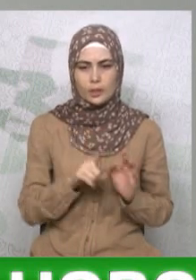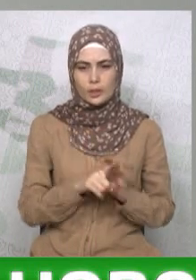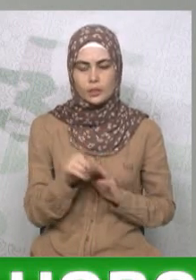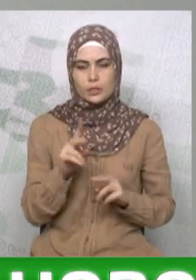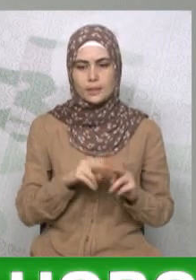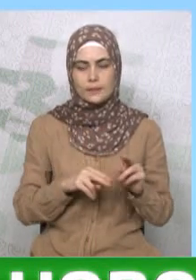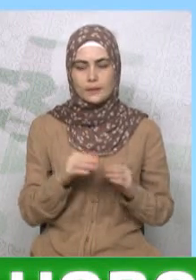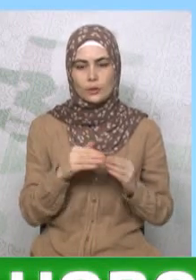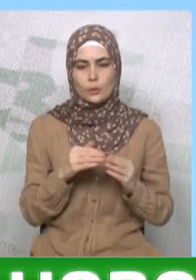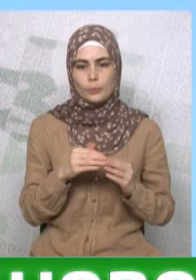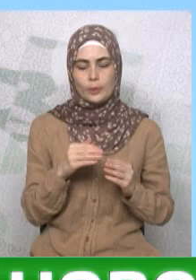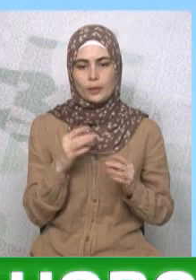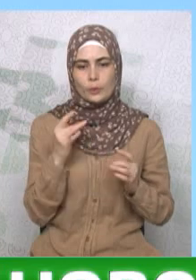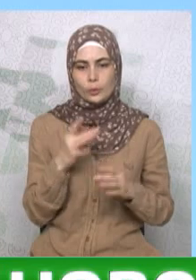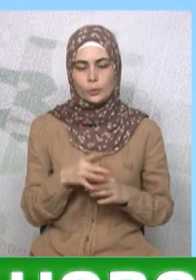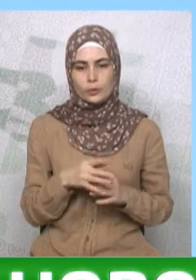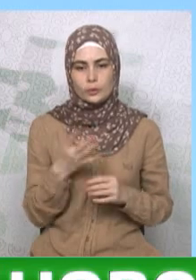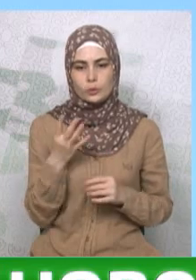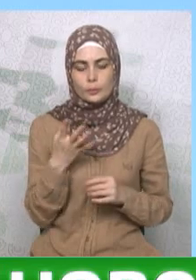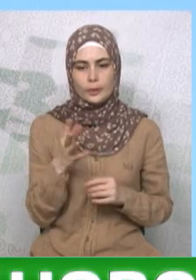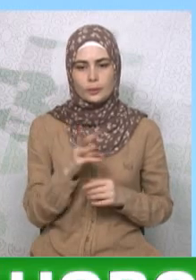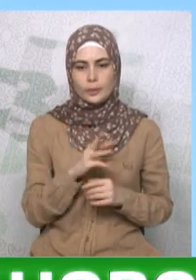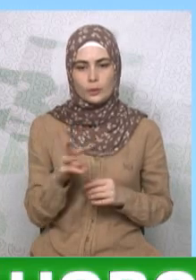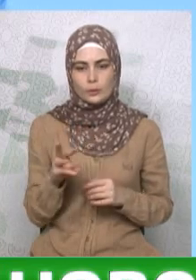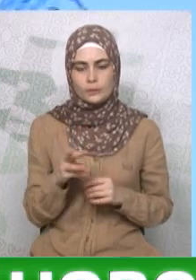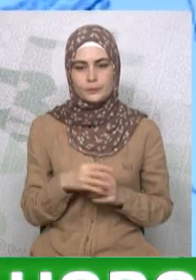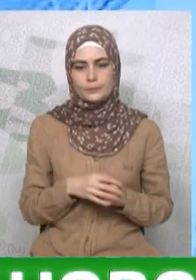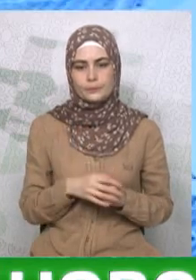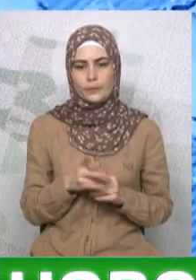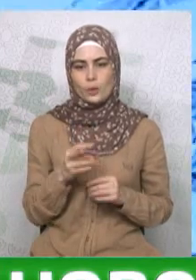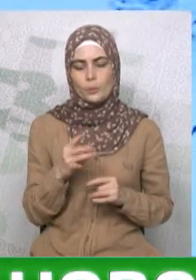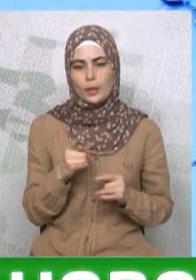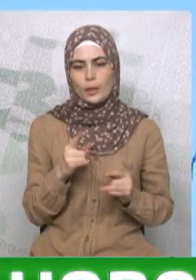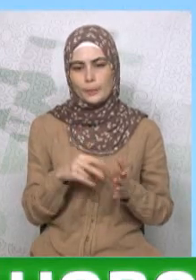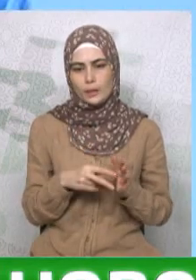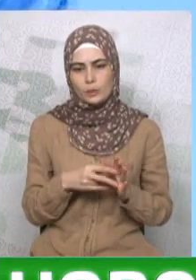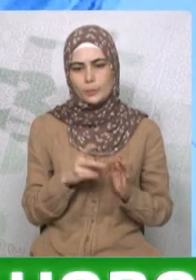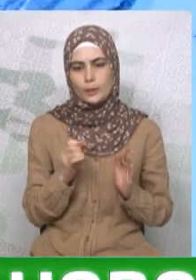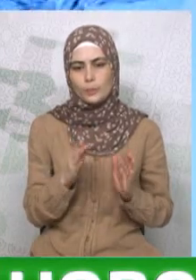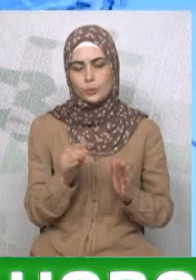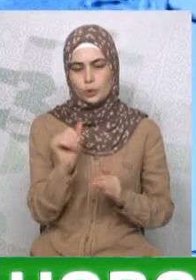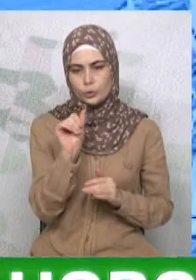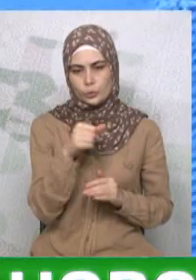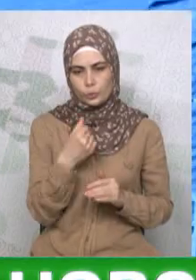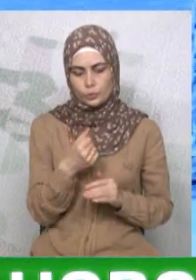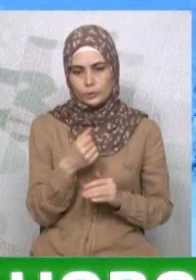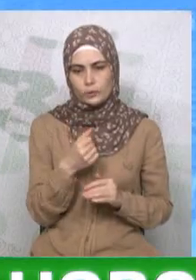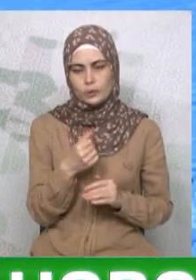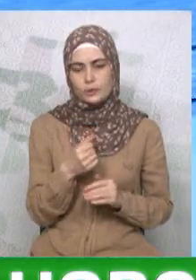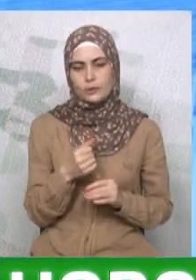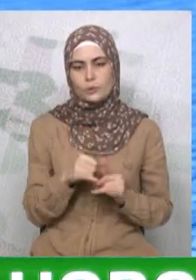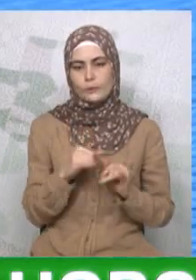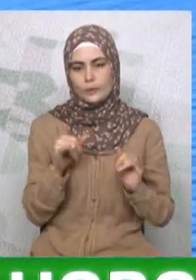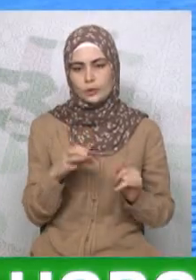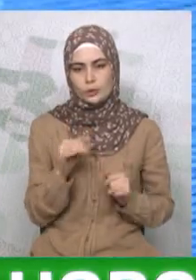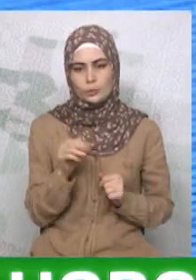Дома культуры. Нам 45 миллионов в этом году, но мы планируем на будущий год, это переходящий объект, планируем